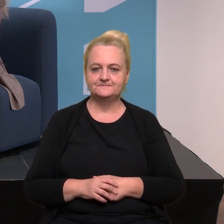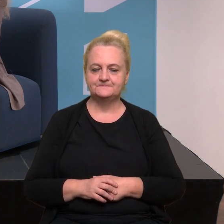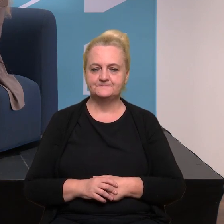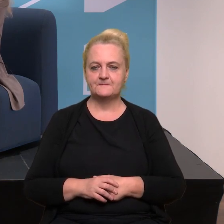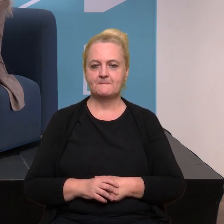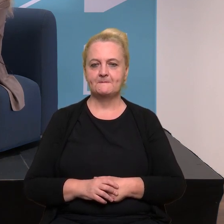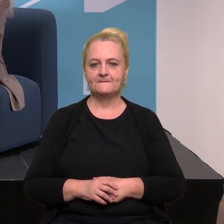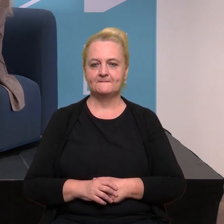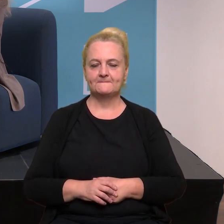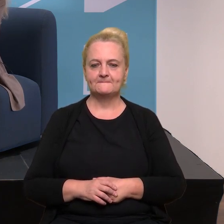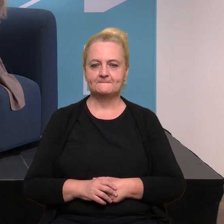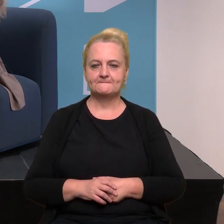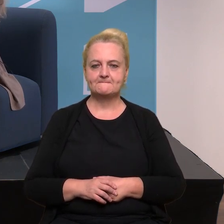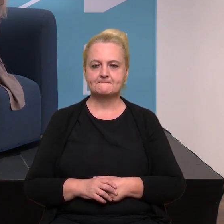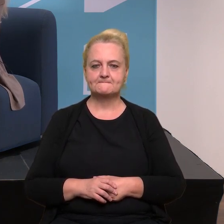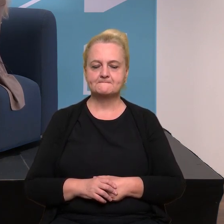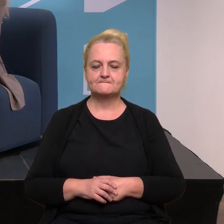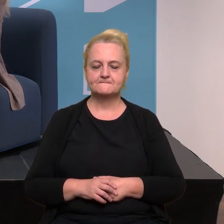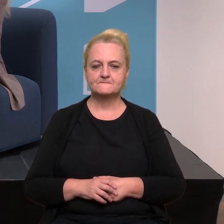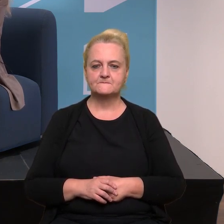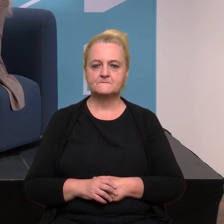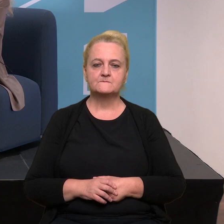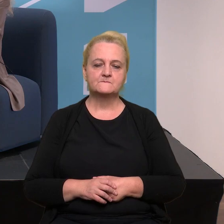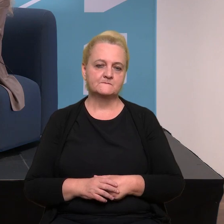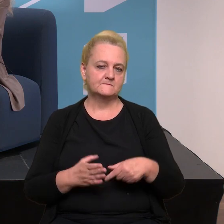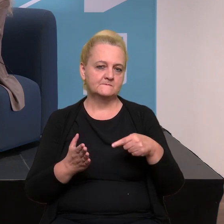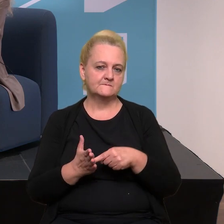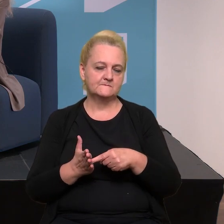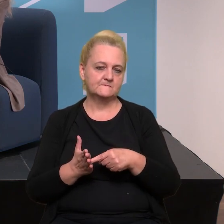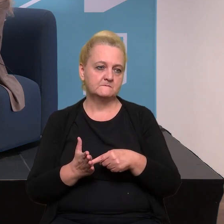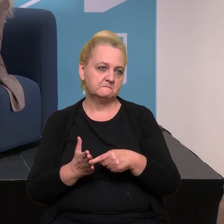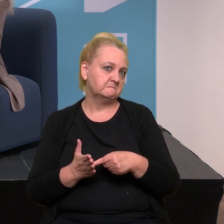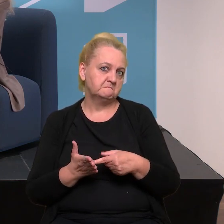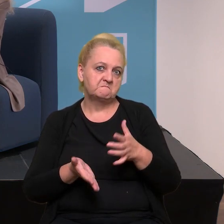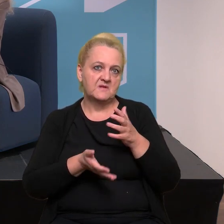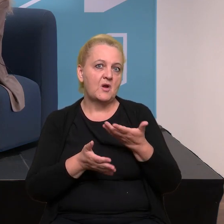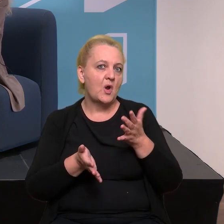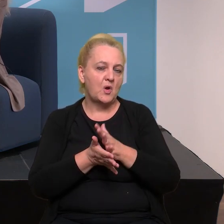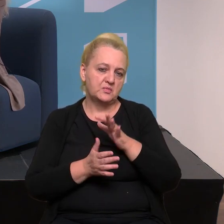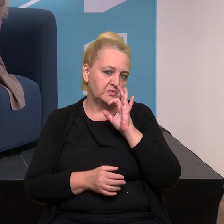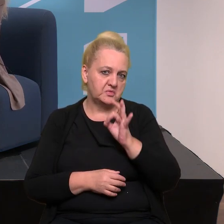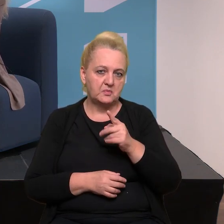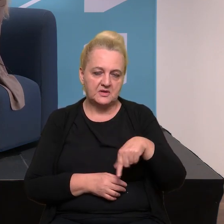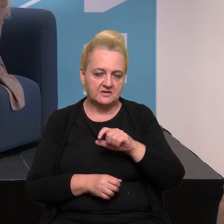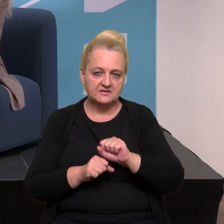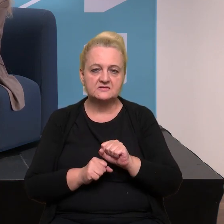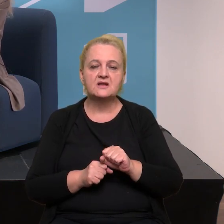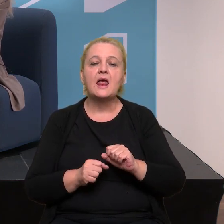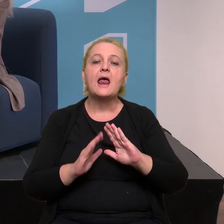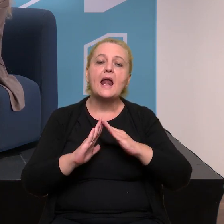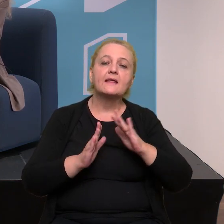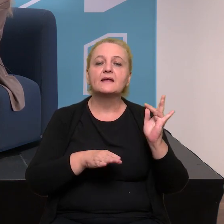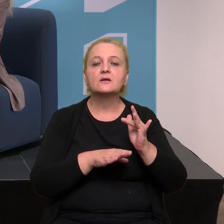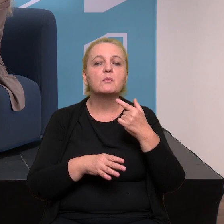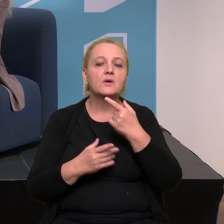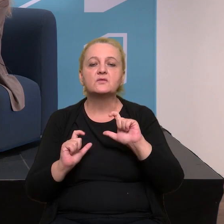Ja, die Rezeption ist toll. Also recepcja jest bardzo dobra. Krytyka literacka, no